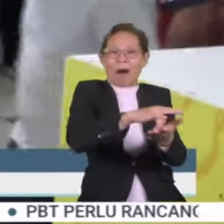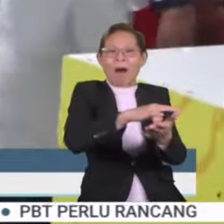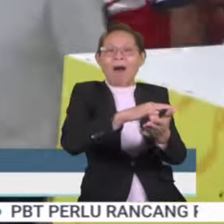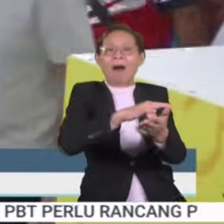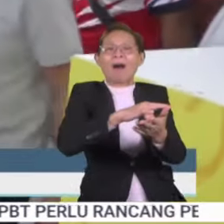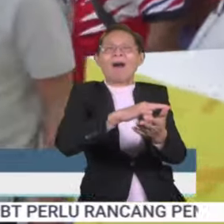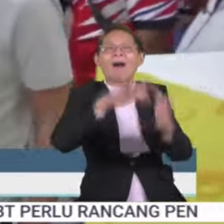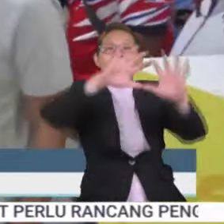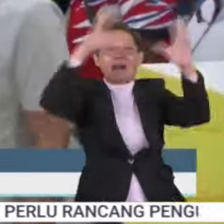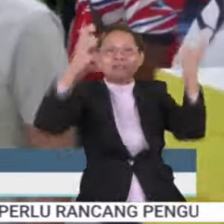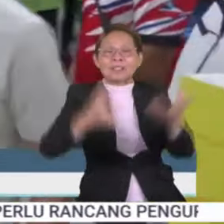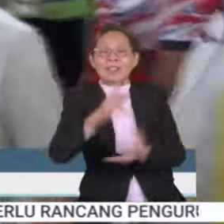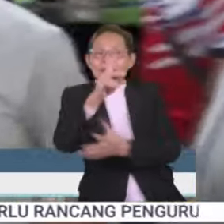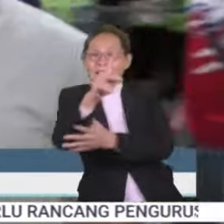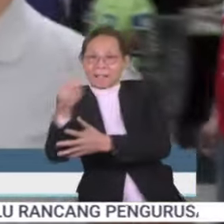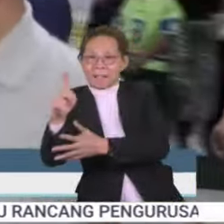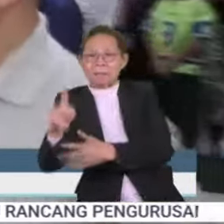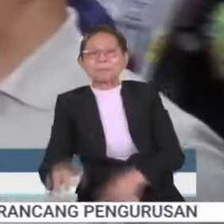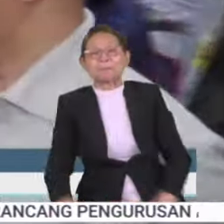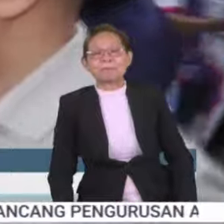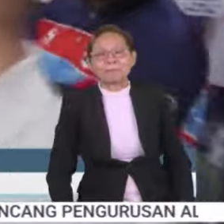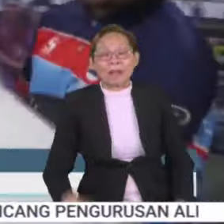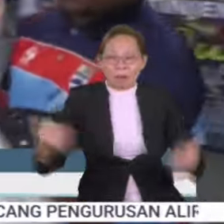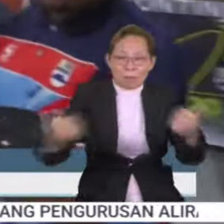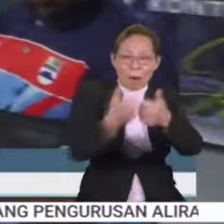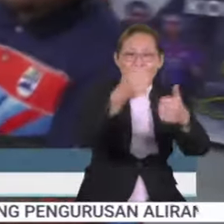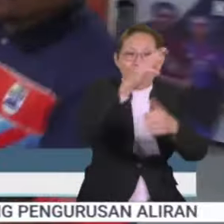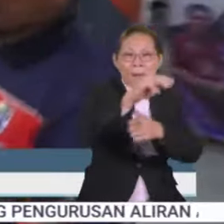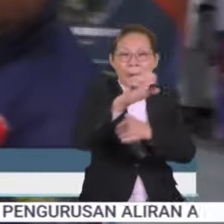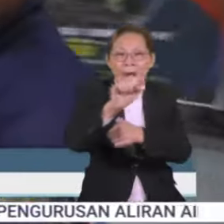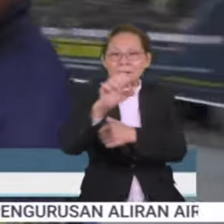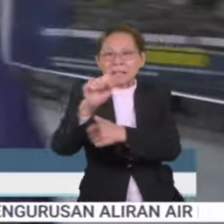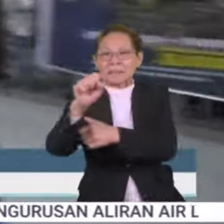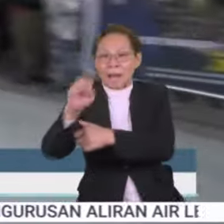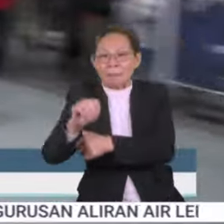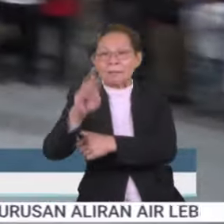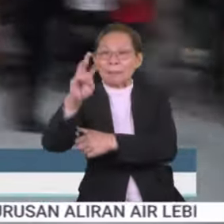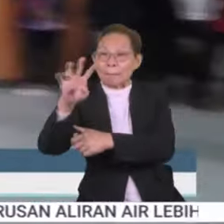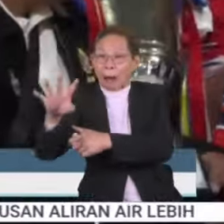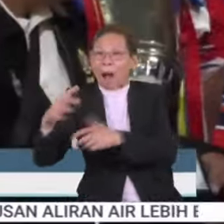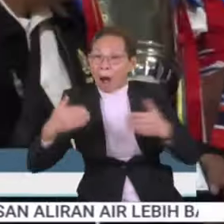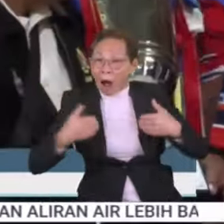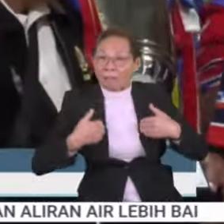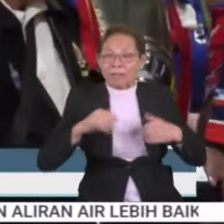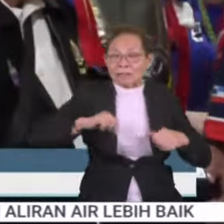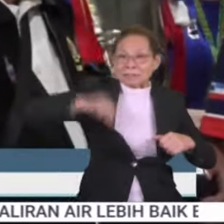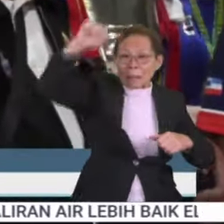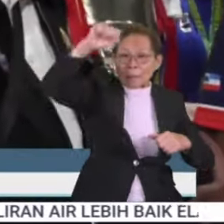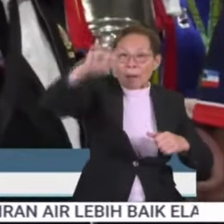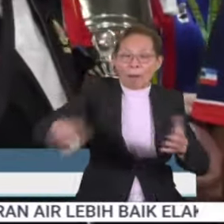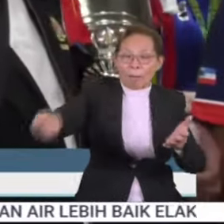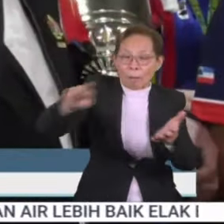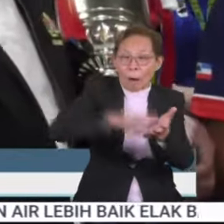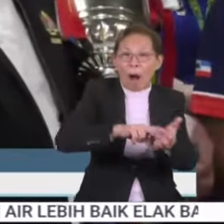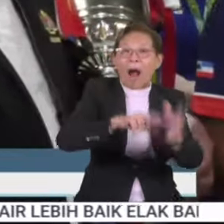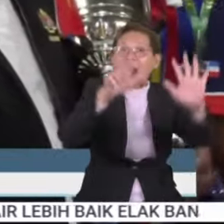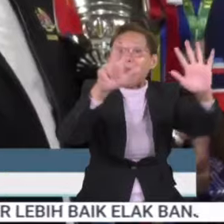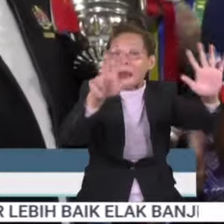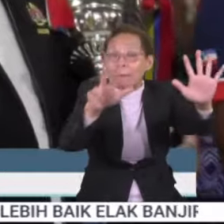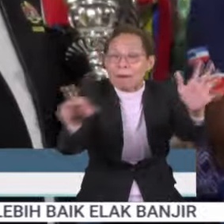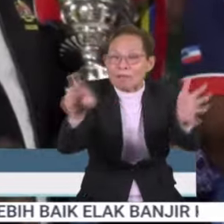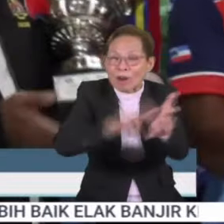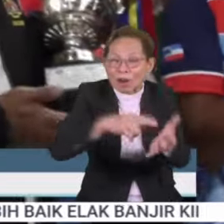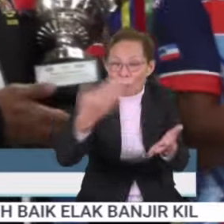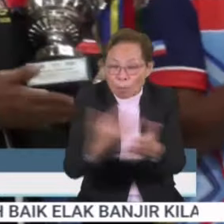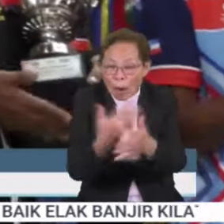antarabangsa Kota Kinabalu kejohanan mssm ke-64 juga menyaksikan Sabah mencipta lapan rekod baharu